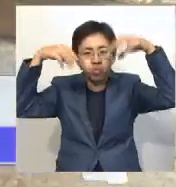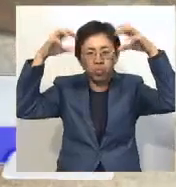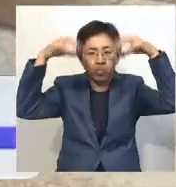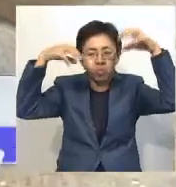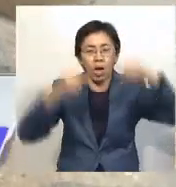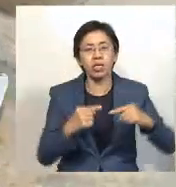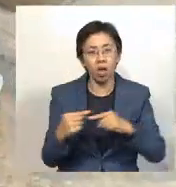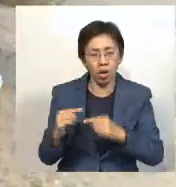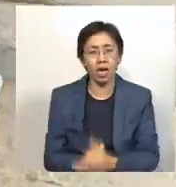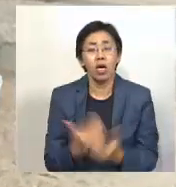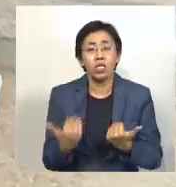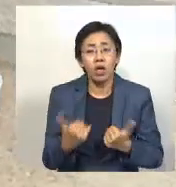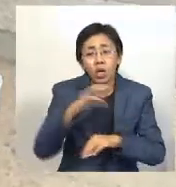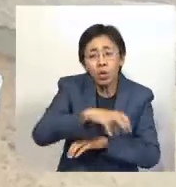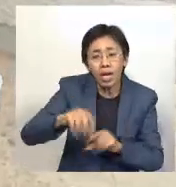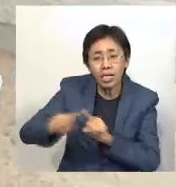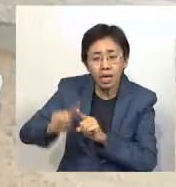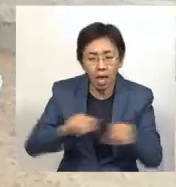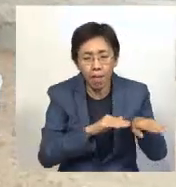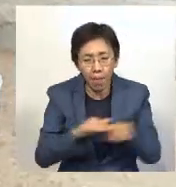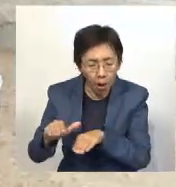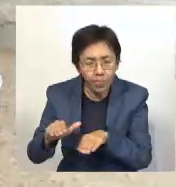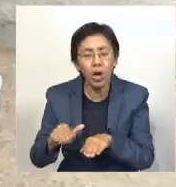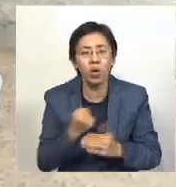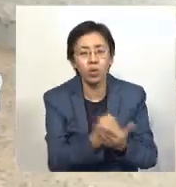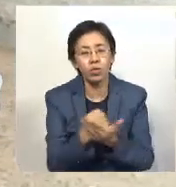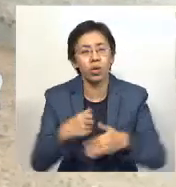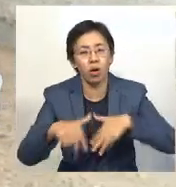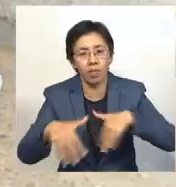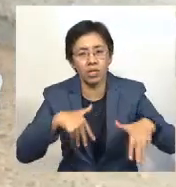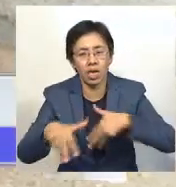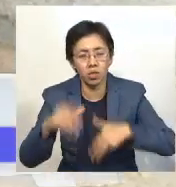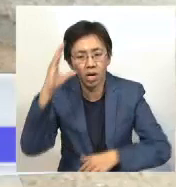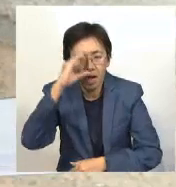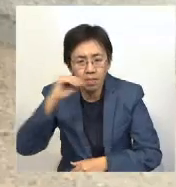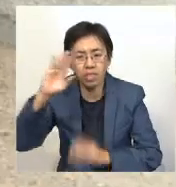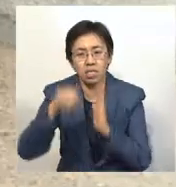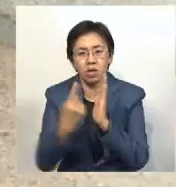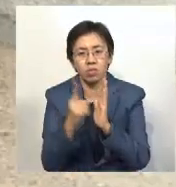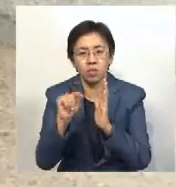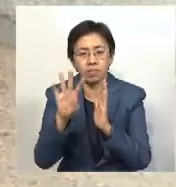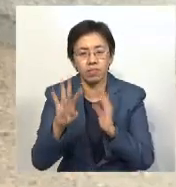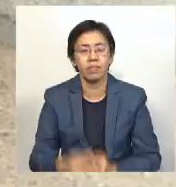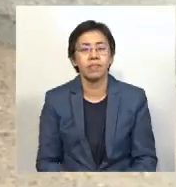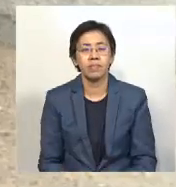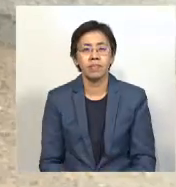ซึ่งหลายหน่วยงานขณะนี้ค่ะก็ได้มีการเตรียมความพร้อมให้การช่วยเหลือชาวบ้านตลอด24ชั่วโมงค่ะ